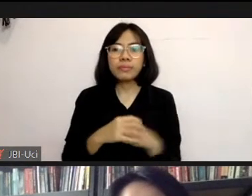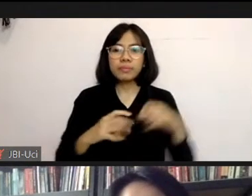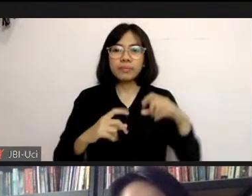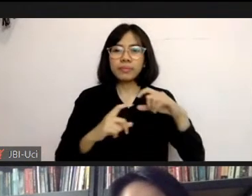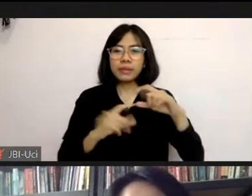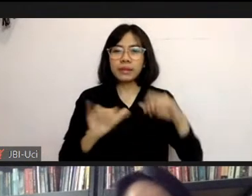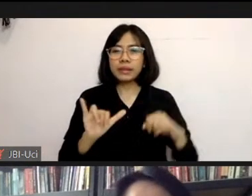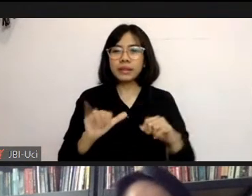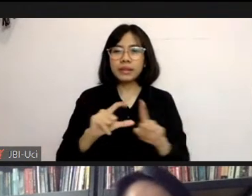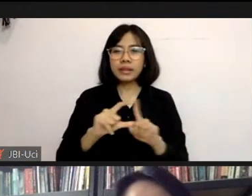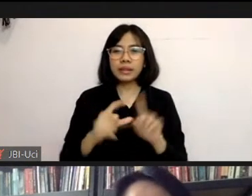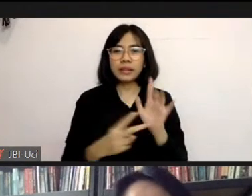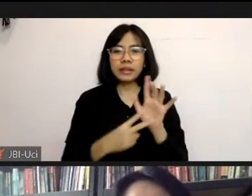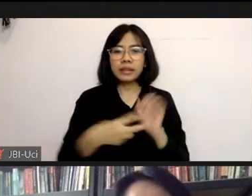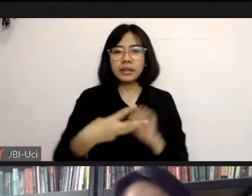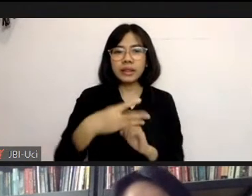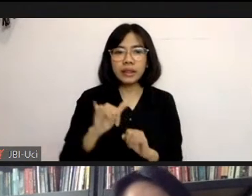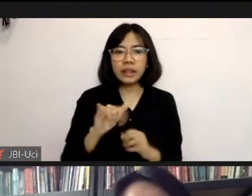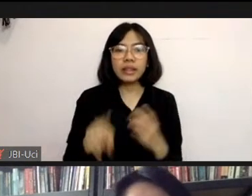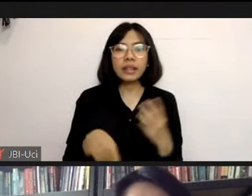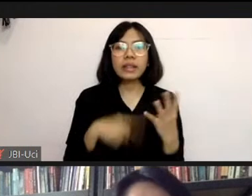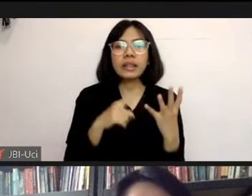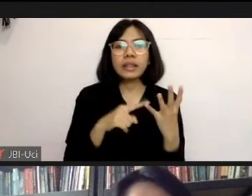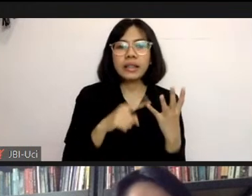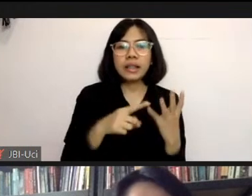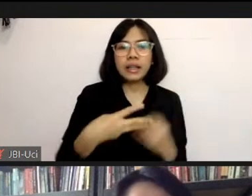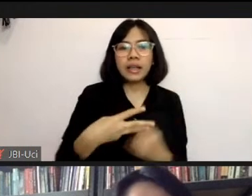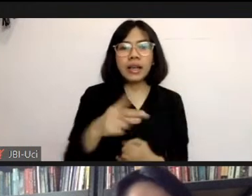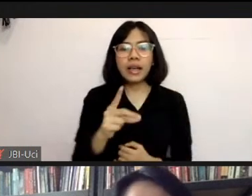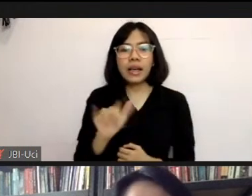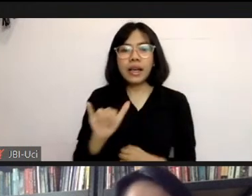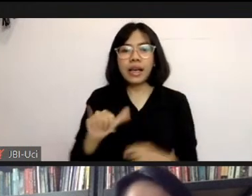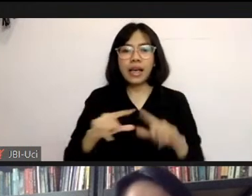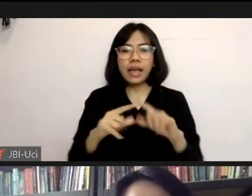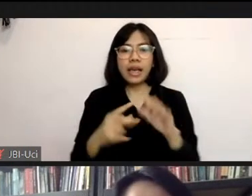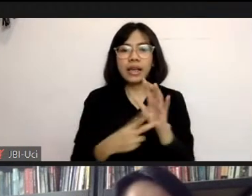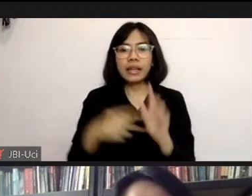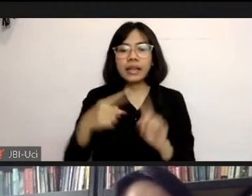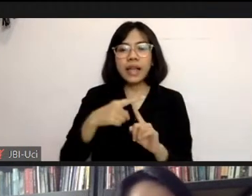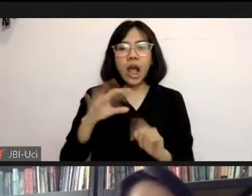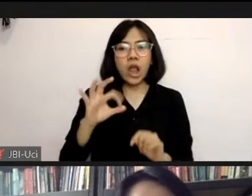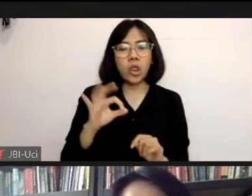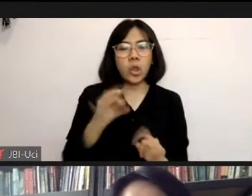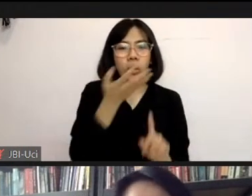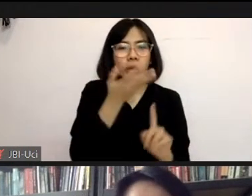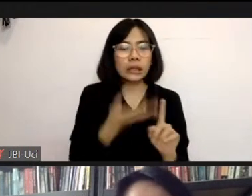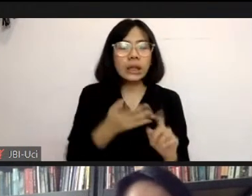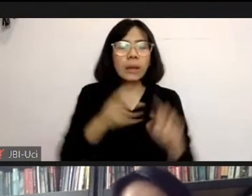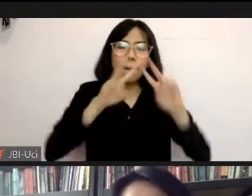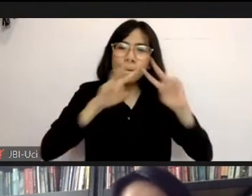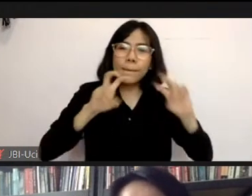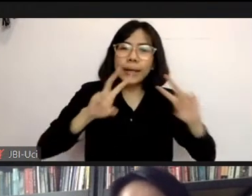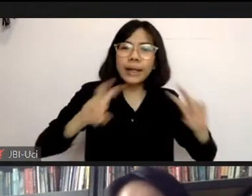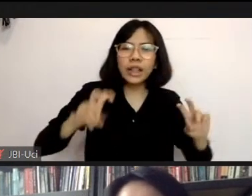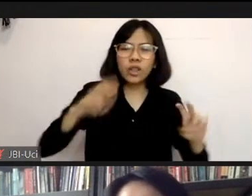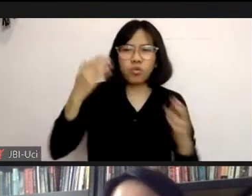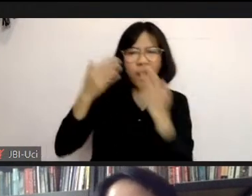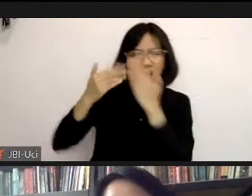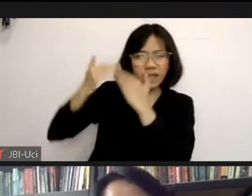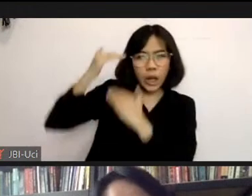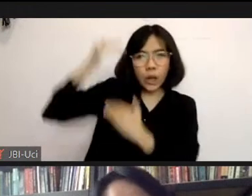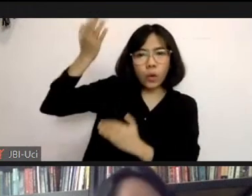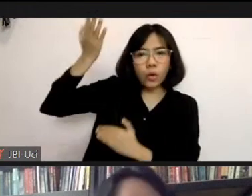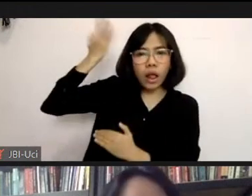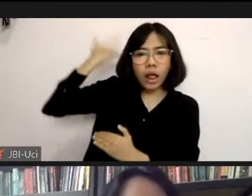Erianto Nugroho, adalah peneliti senior di PS, pengajar di Sekolah Tinggi Hukum Indonesia Jentera. Oh, sudah